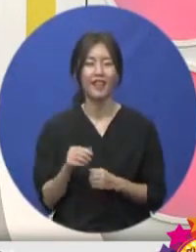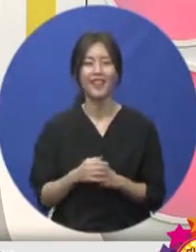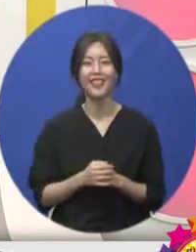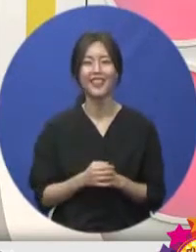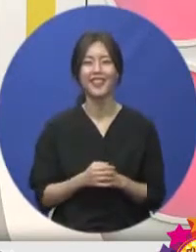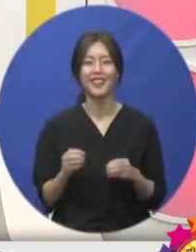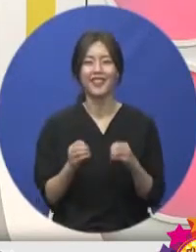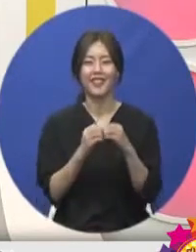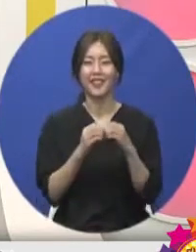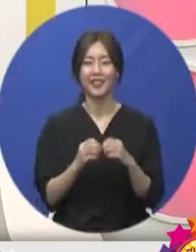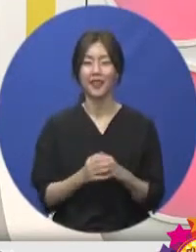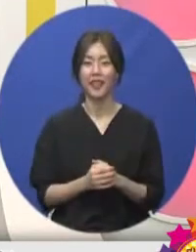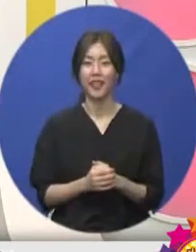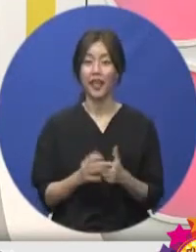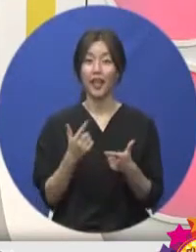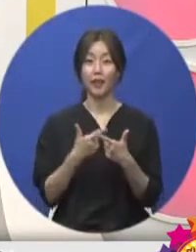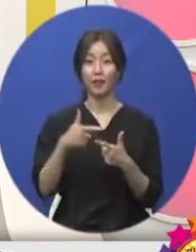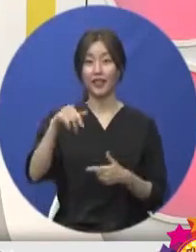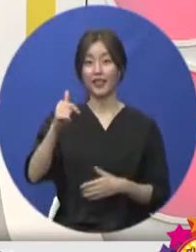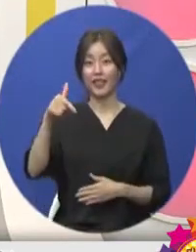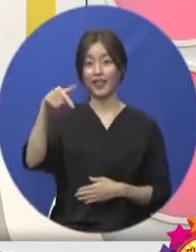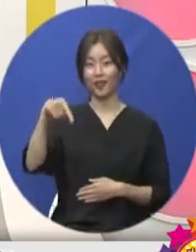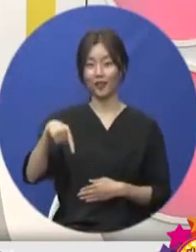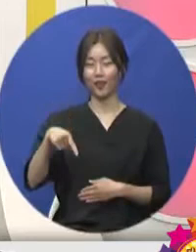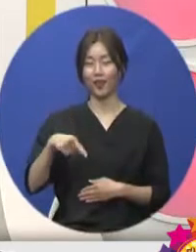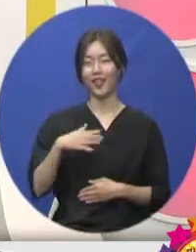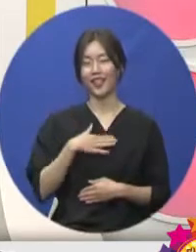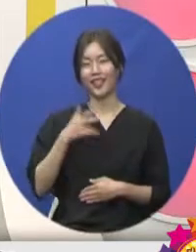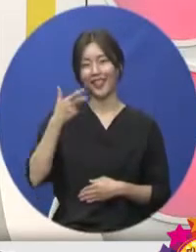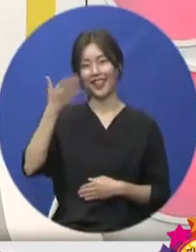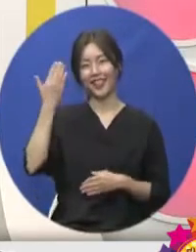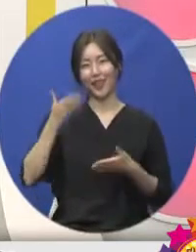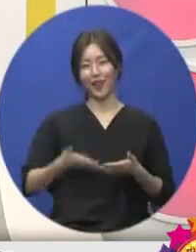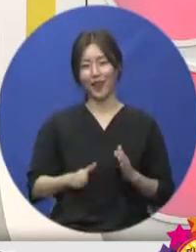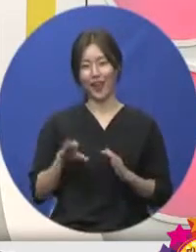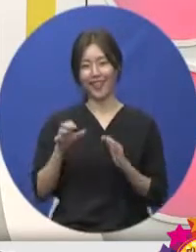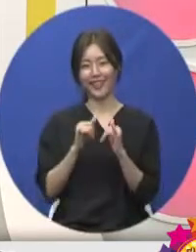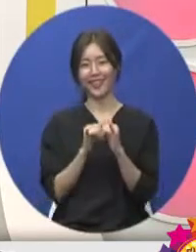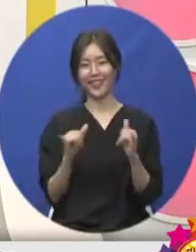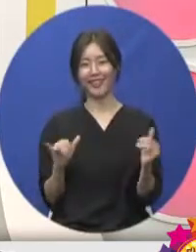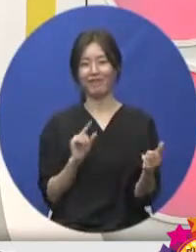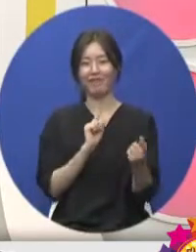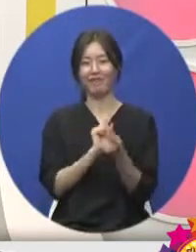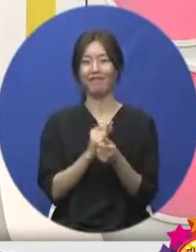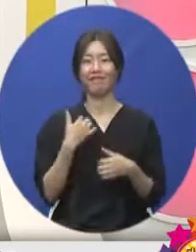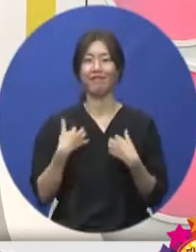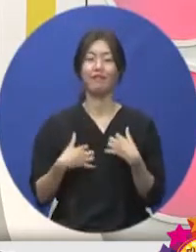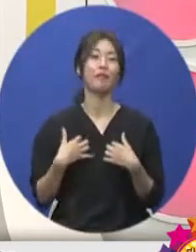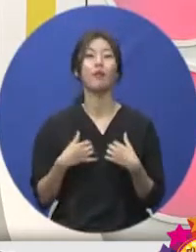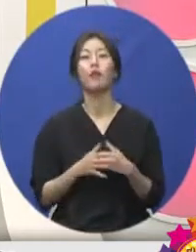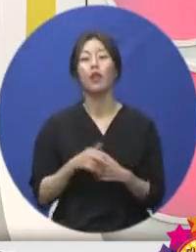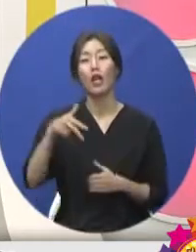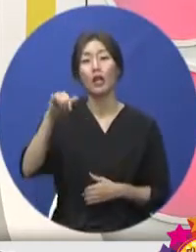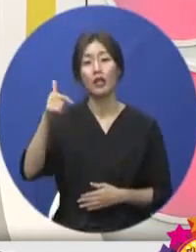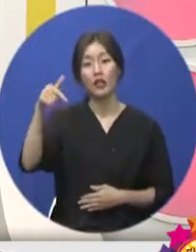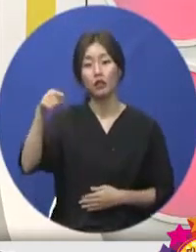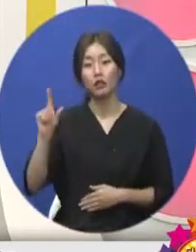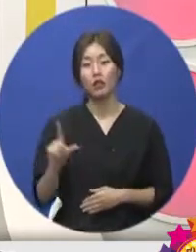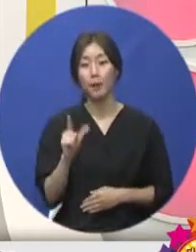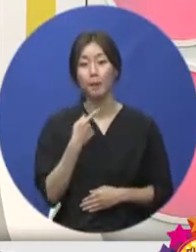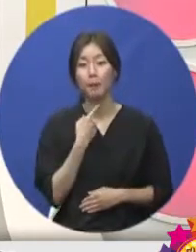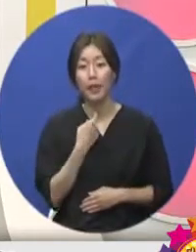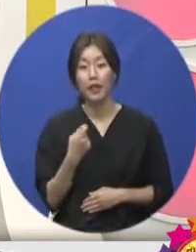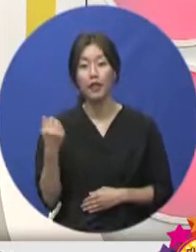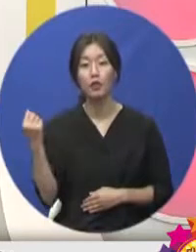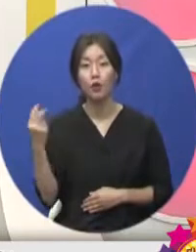네. 아이고 우리 부산 진구에 우리 옛날에 고향 사람 만난 시. 그러게. 예, 진구에서도 살았고 제가 저기